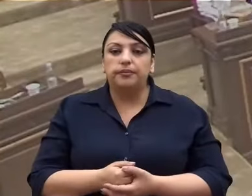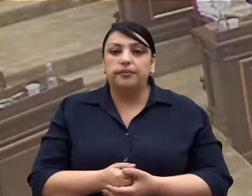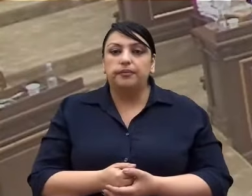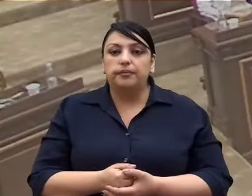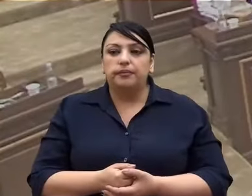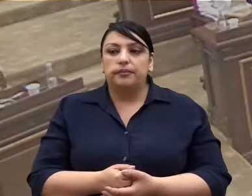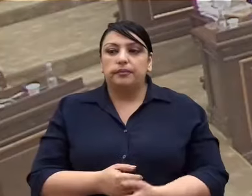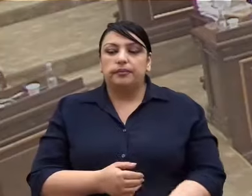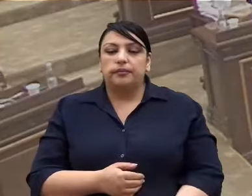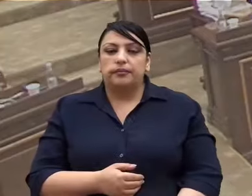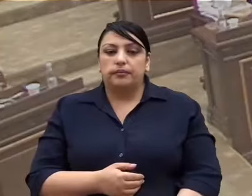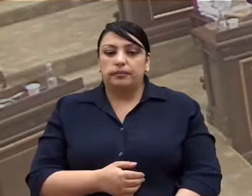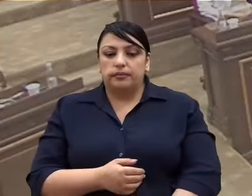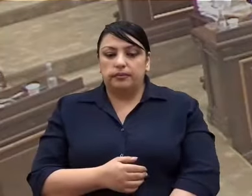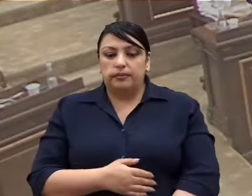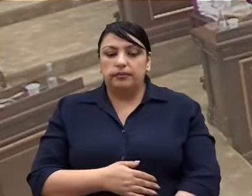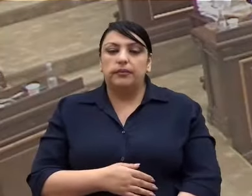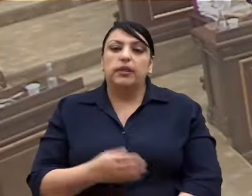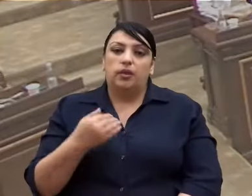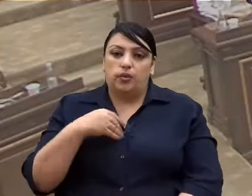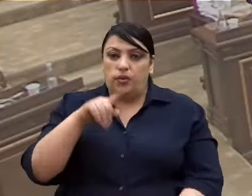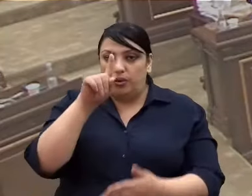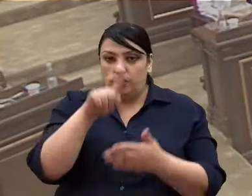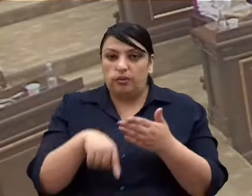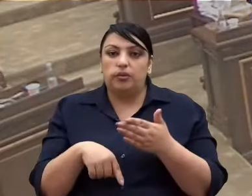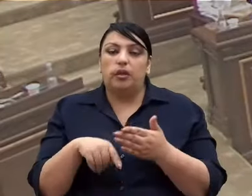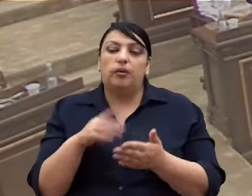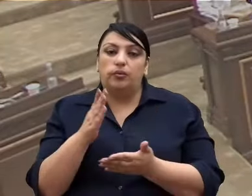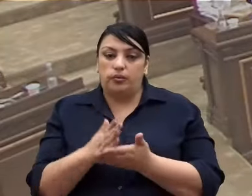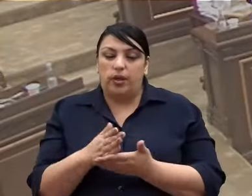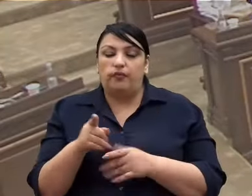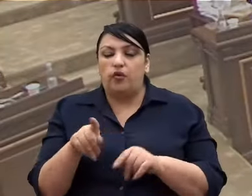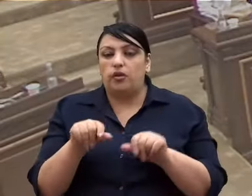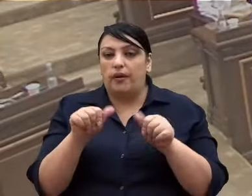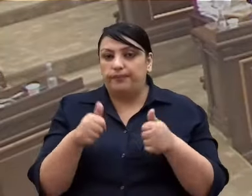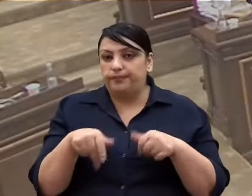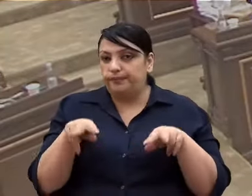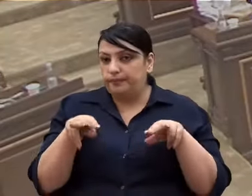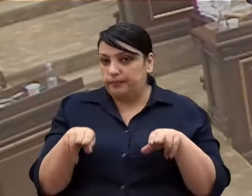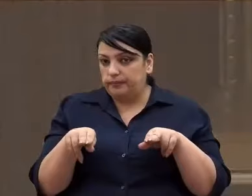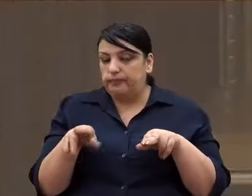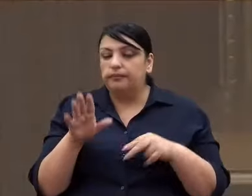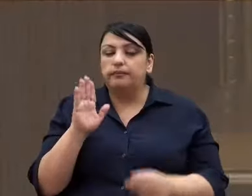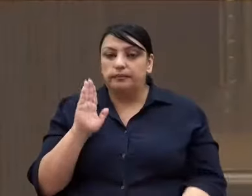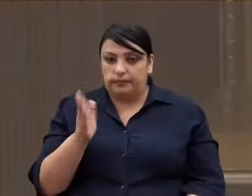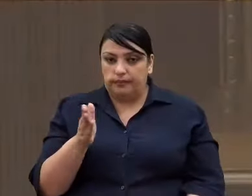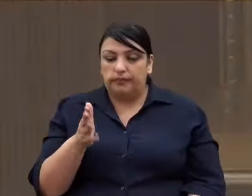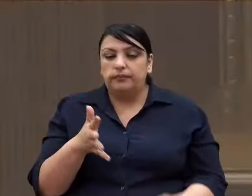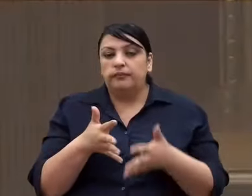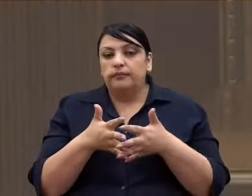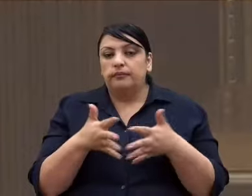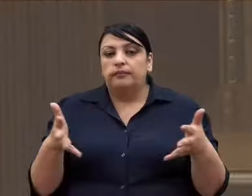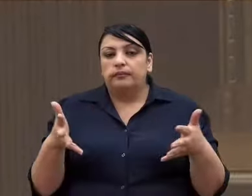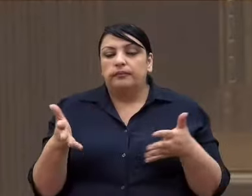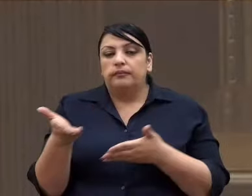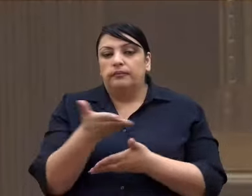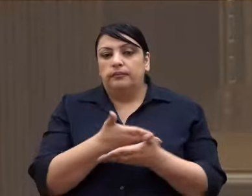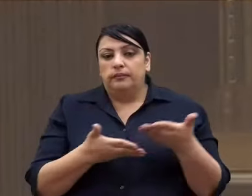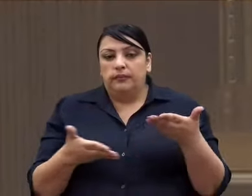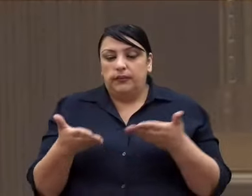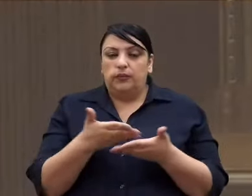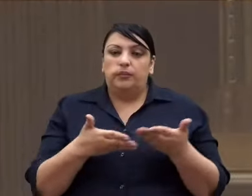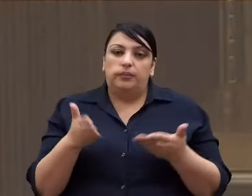իրականությունից, և ես հույս ունեմ, որ մենք հենց այդպես էլ և դրա շուրջ էլ մեծ մասամբ քննարկում